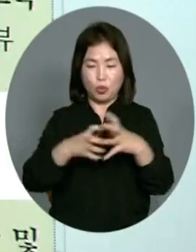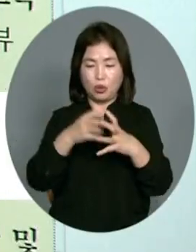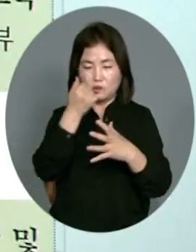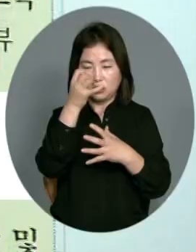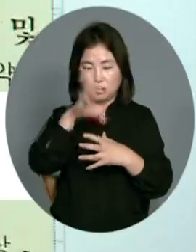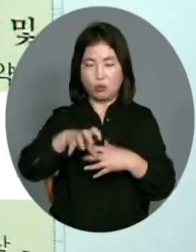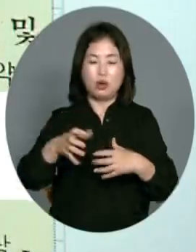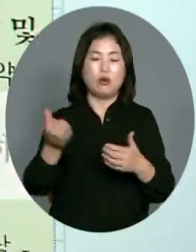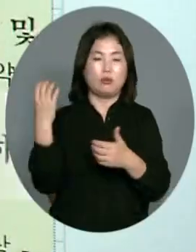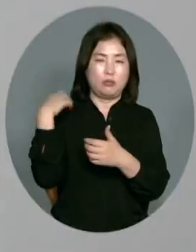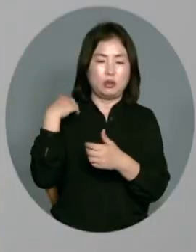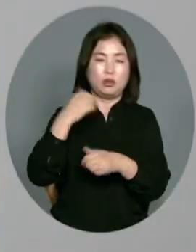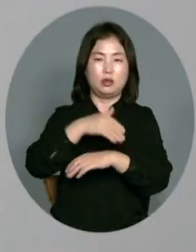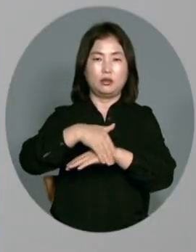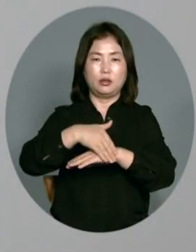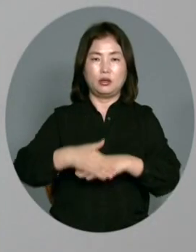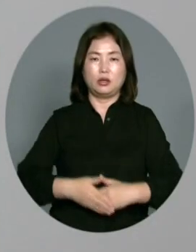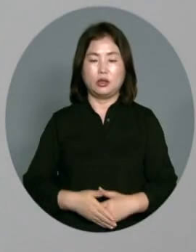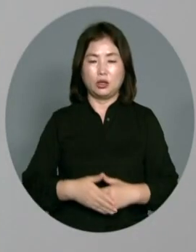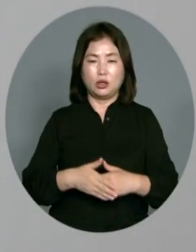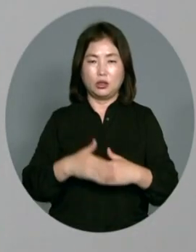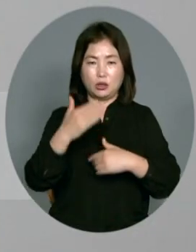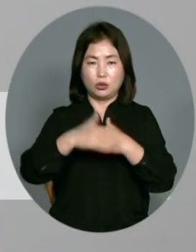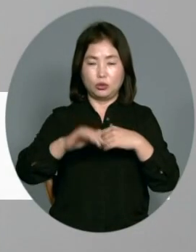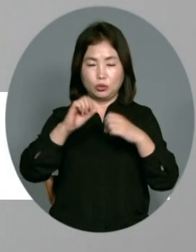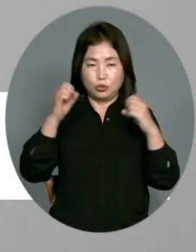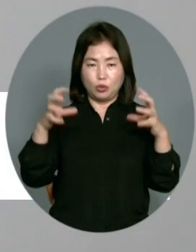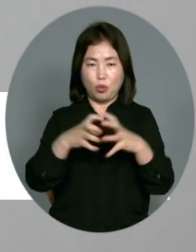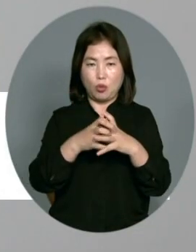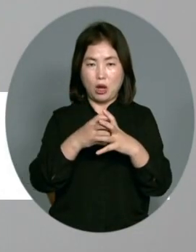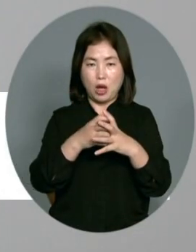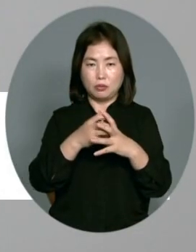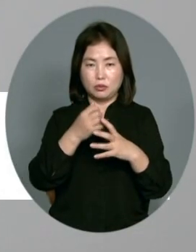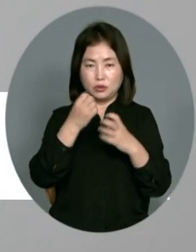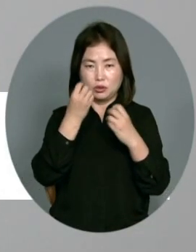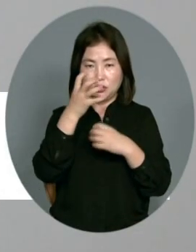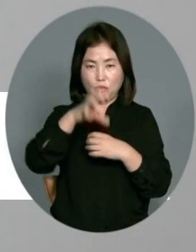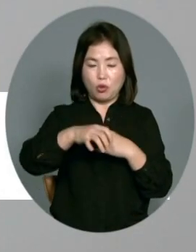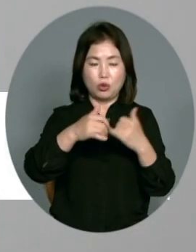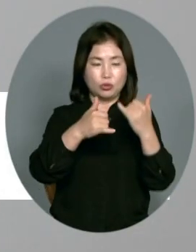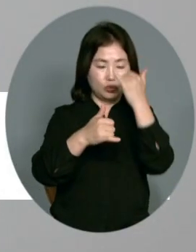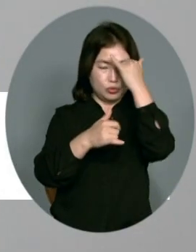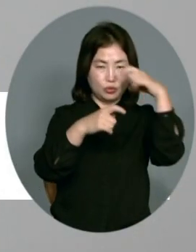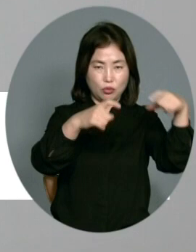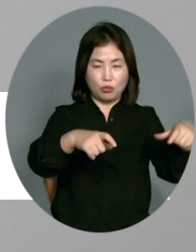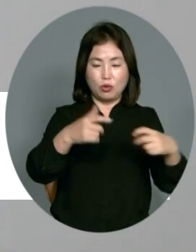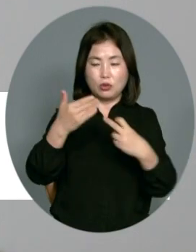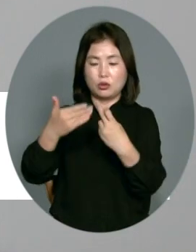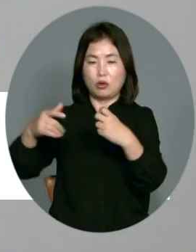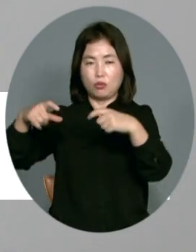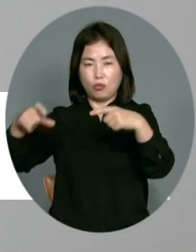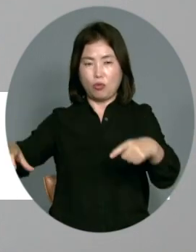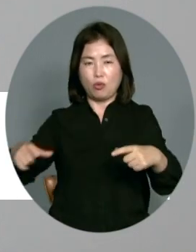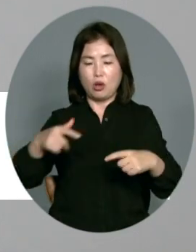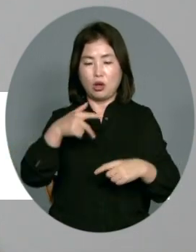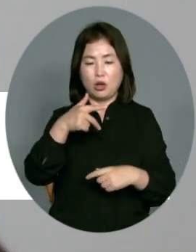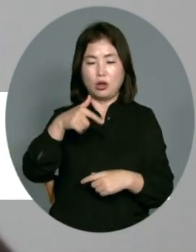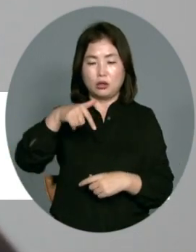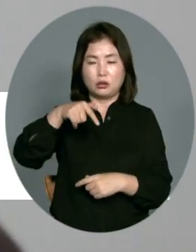것으로 전망했습니다. 대구 통합신공항은 대구 경북권은 물론이고 충청권, 강원권,